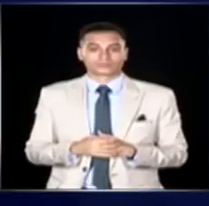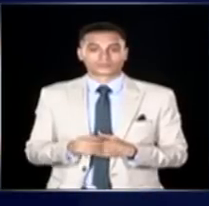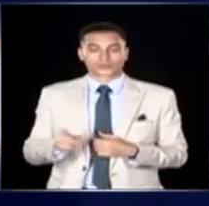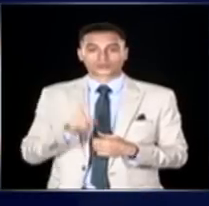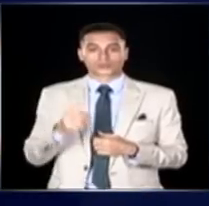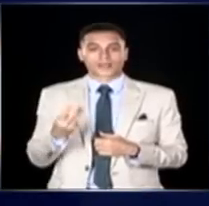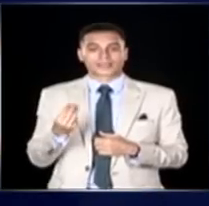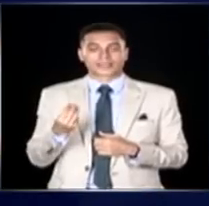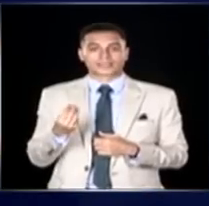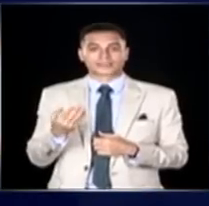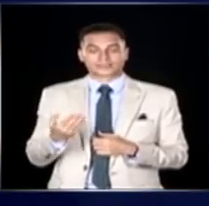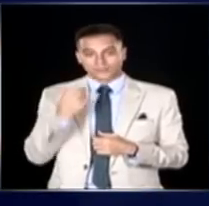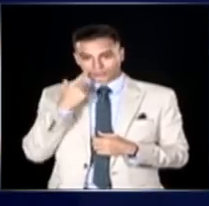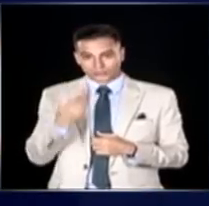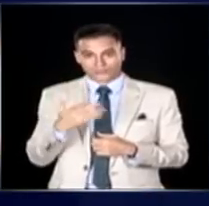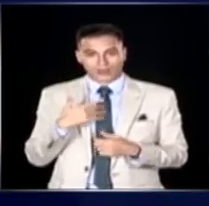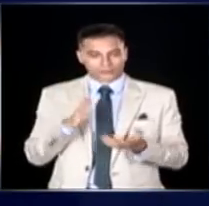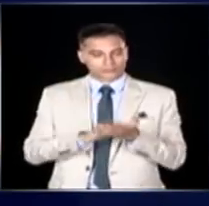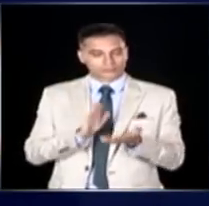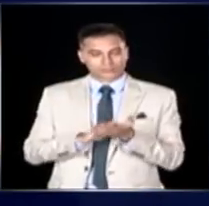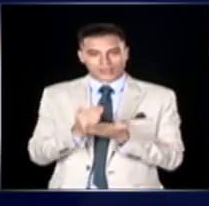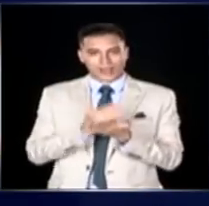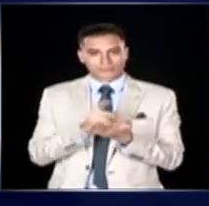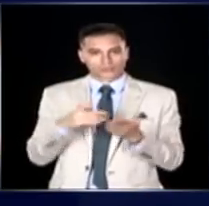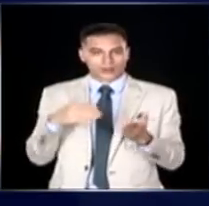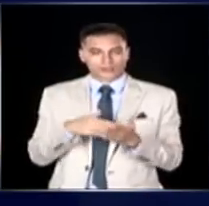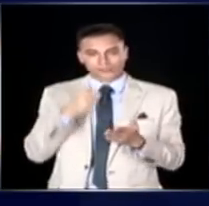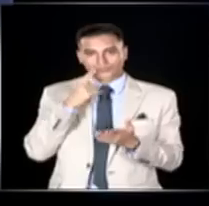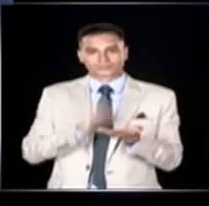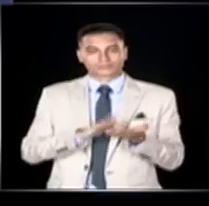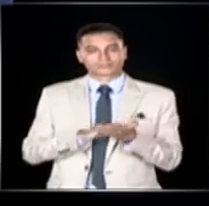سؤال ب30 نقطة. وعايز أحيي المدرستين قبل ما أسأل السؤال.